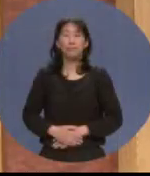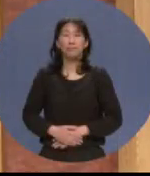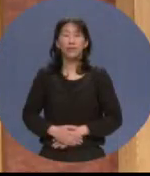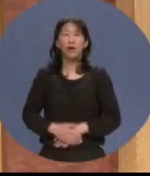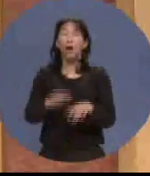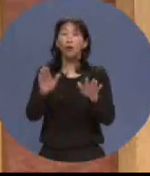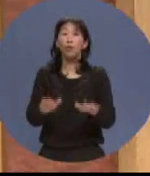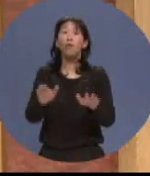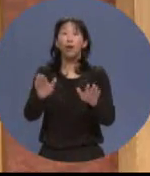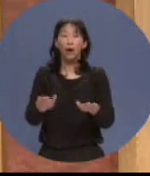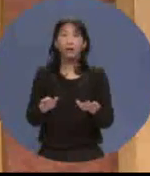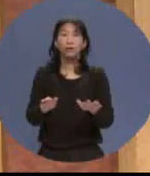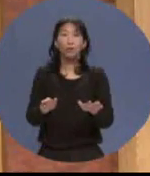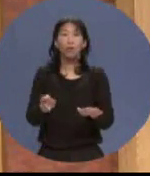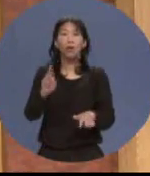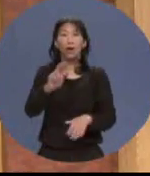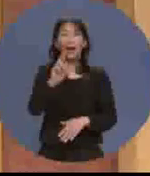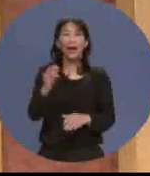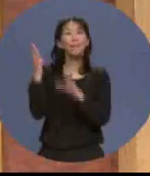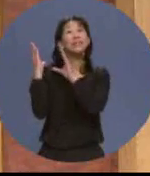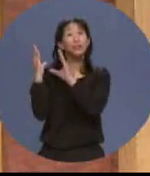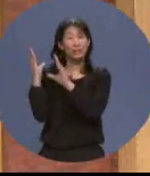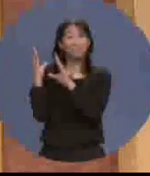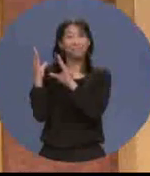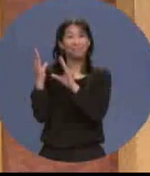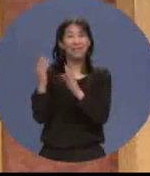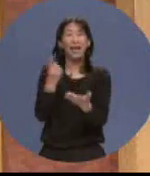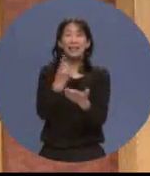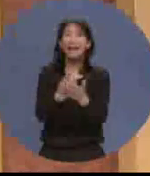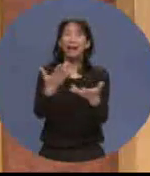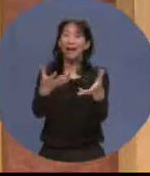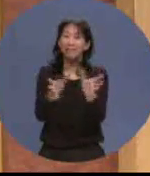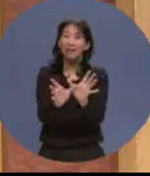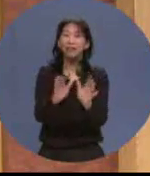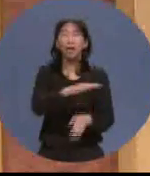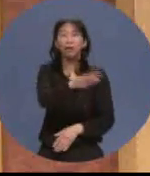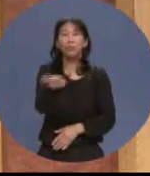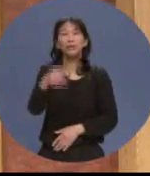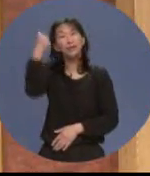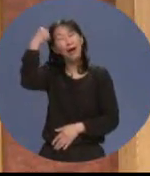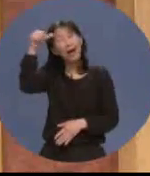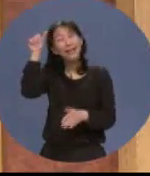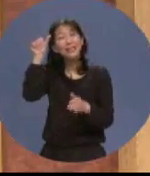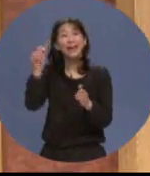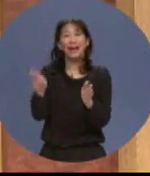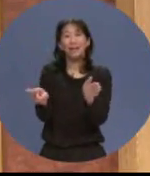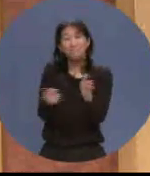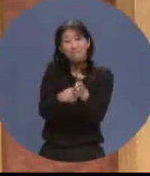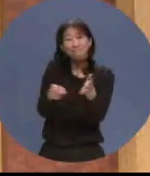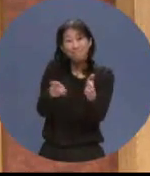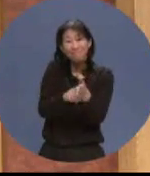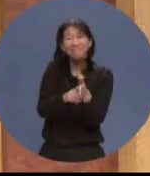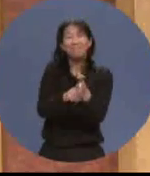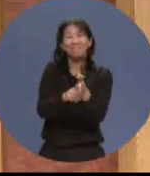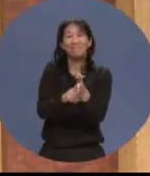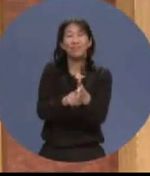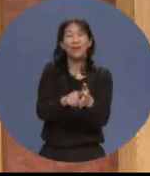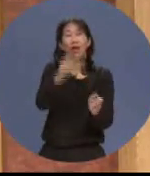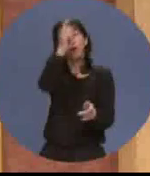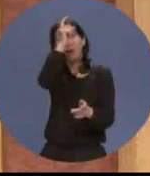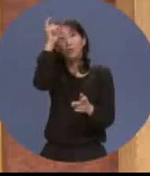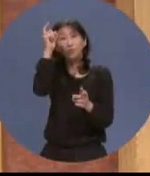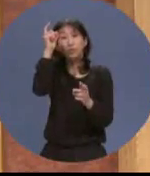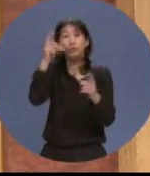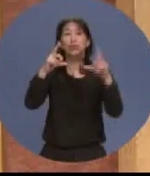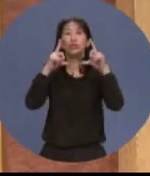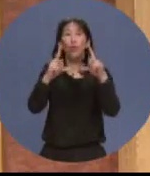今回のララ祭りは参加団体の皆さんによるアイデアが多く盛り込まれ、クイズに答え